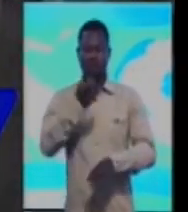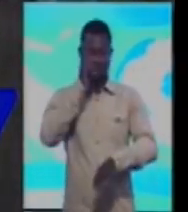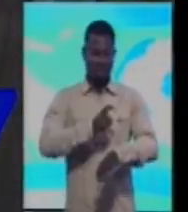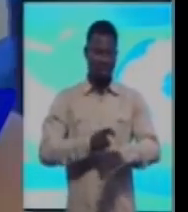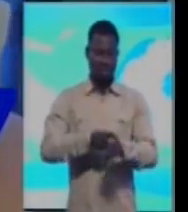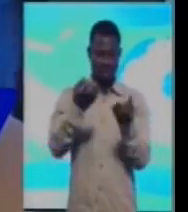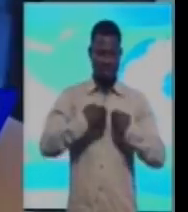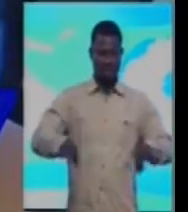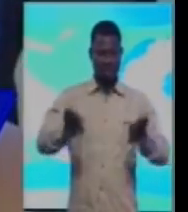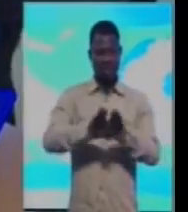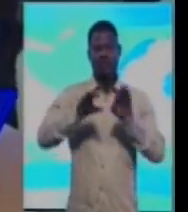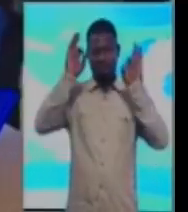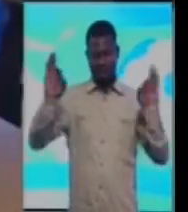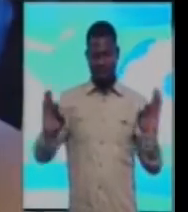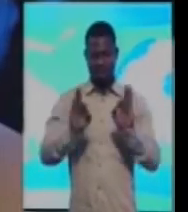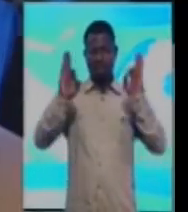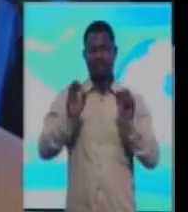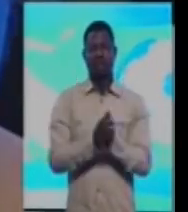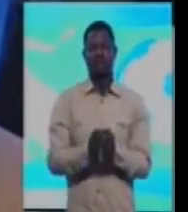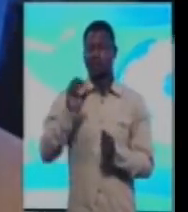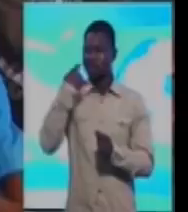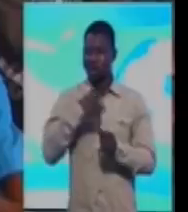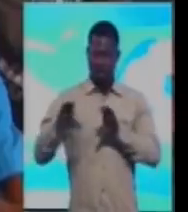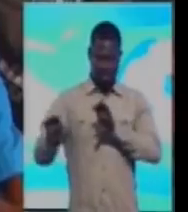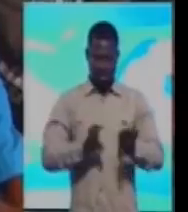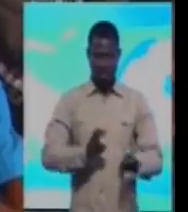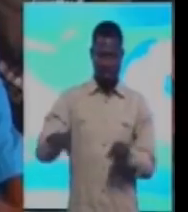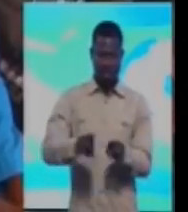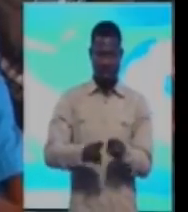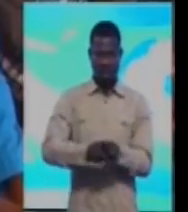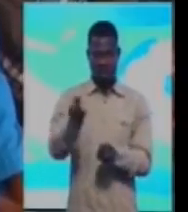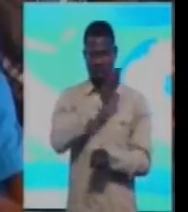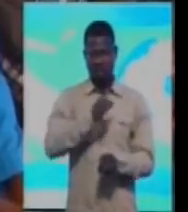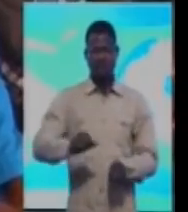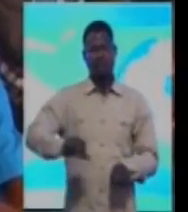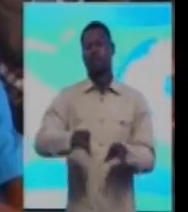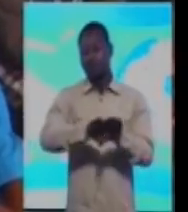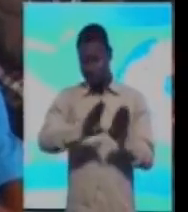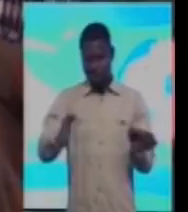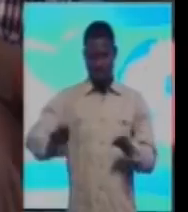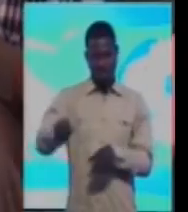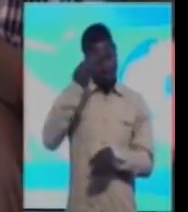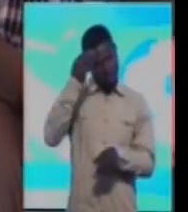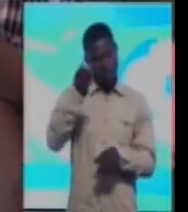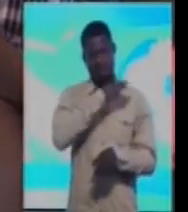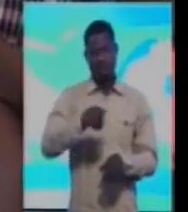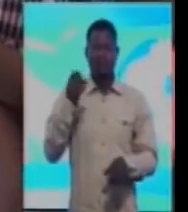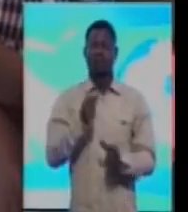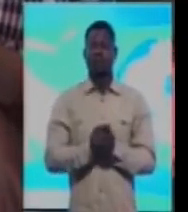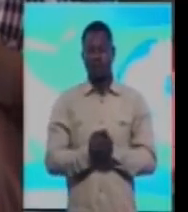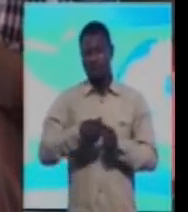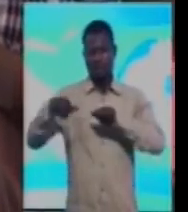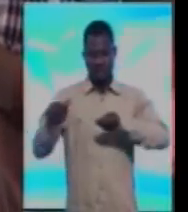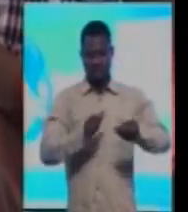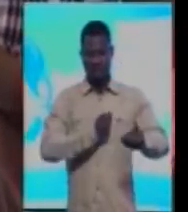cette cérémonie. Une cérémonie qui constitue également le lancement officiel des activités pédagogiques de l'école.